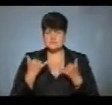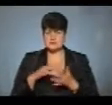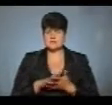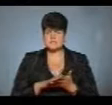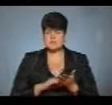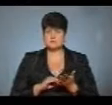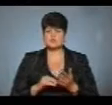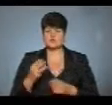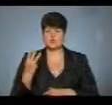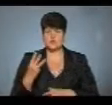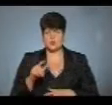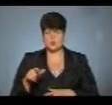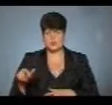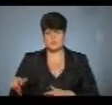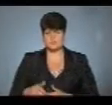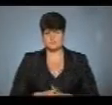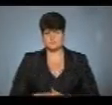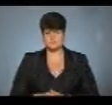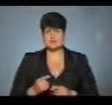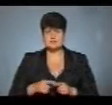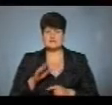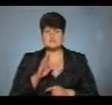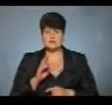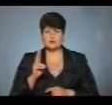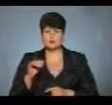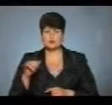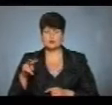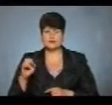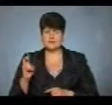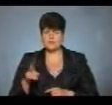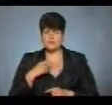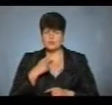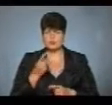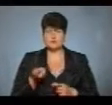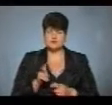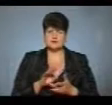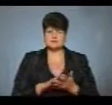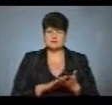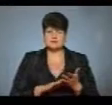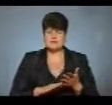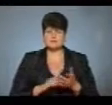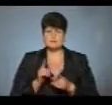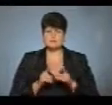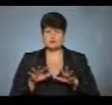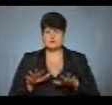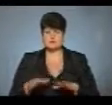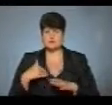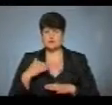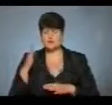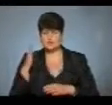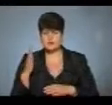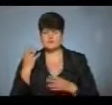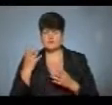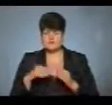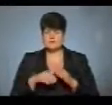пишуть троє людей. Це Василь Кулик, тернополянин, каже, прийшов написати заяву на зміну місця голосування, бо у день виборів не